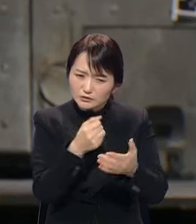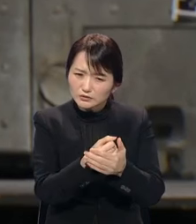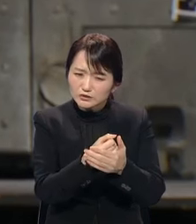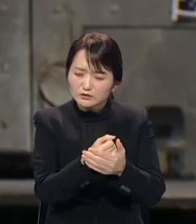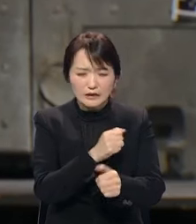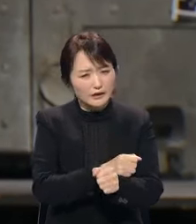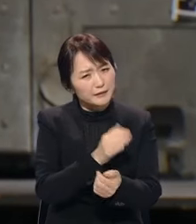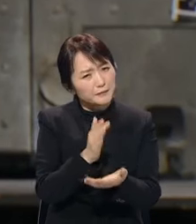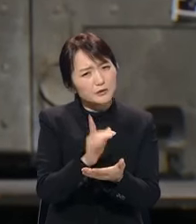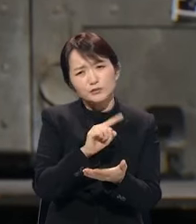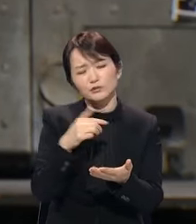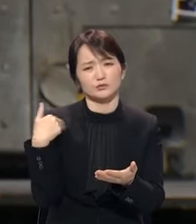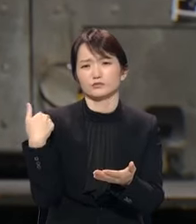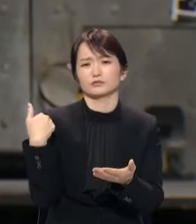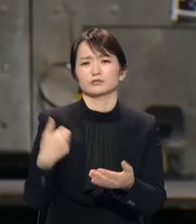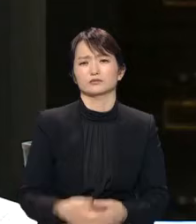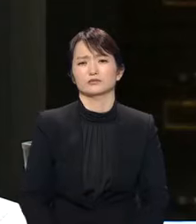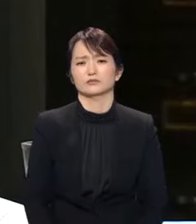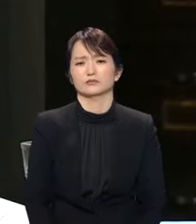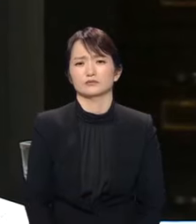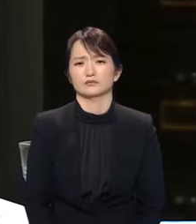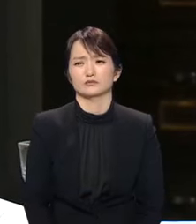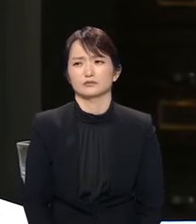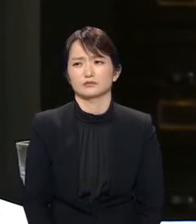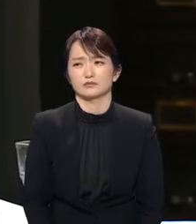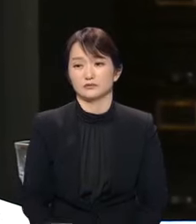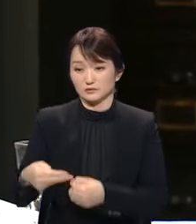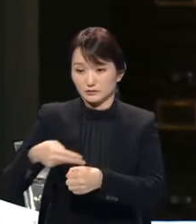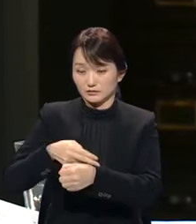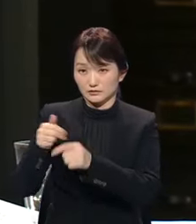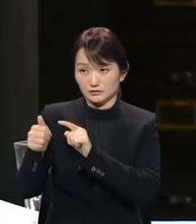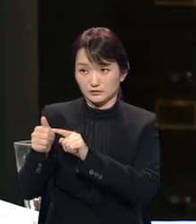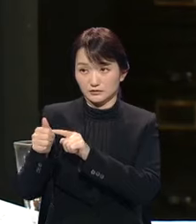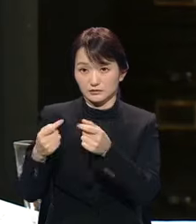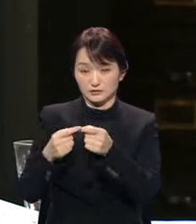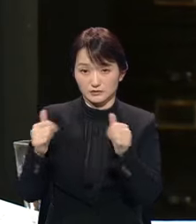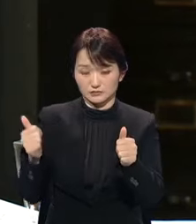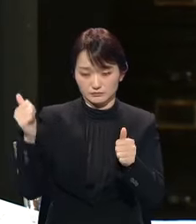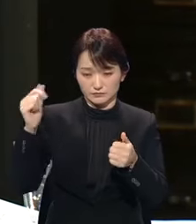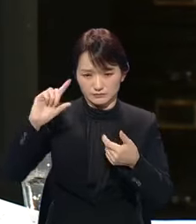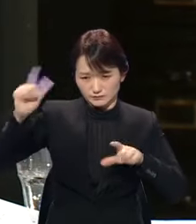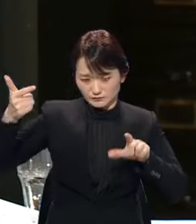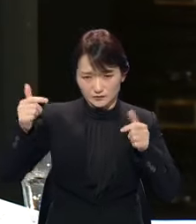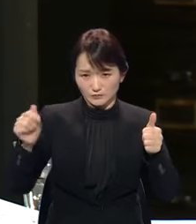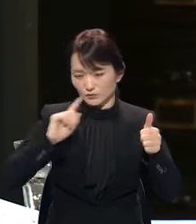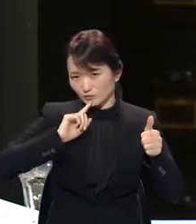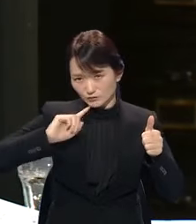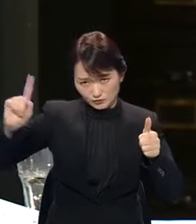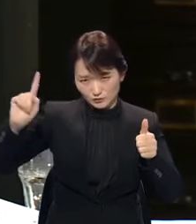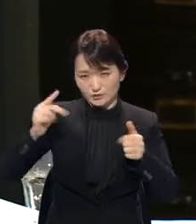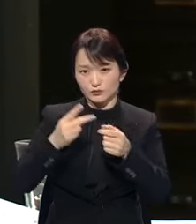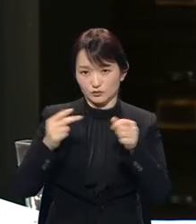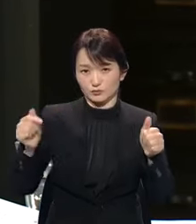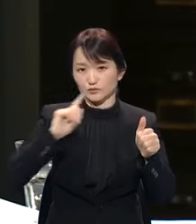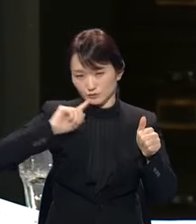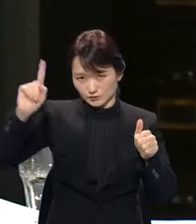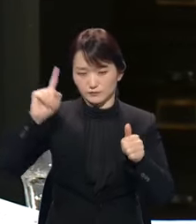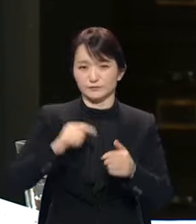어렵네요. 아, 그렇군요. 아무튼 이 해당 의사는 1심에 불복해서 지금 항소한 걸로 지금